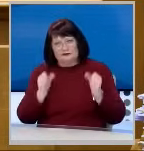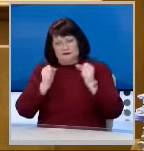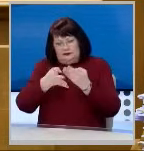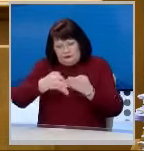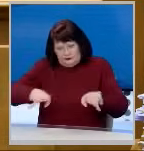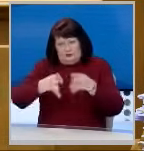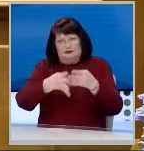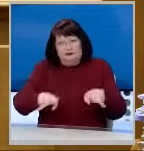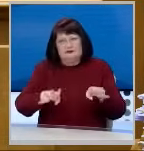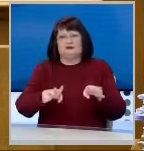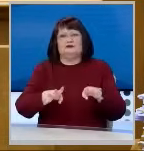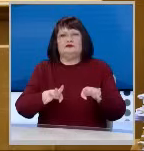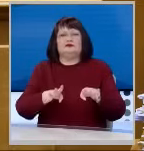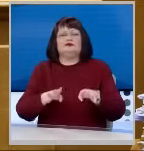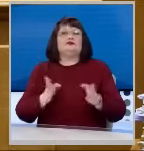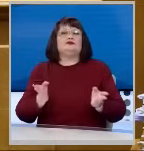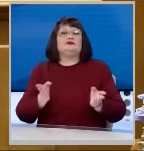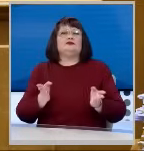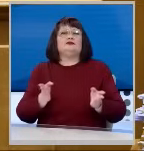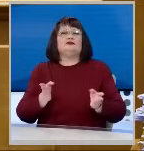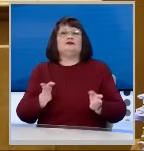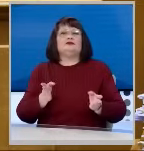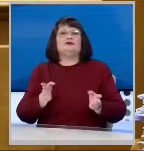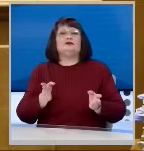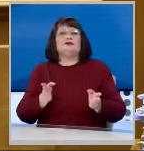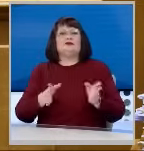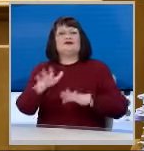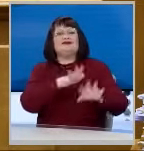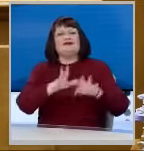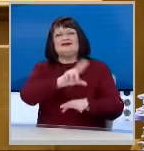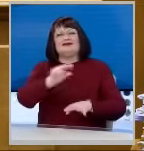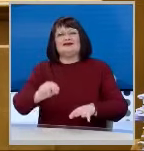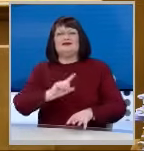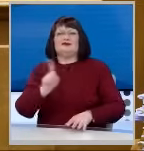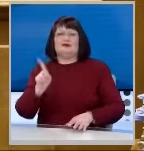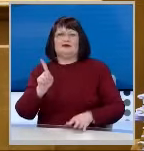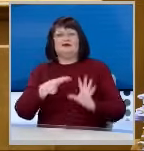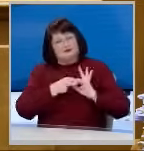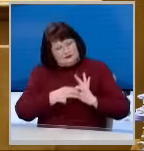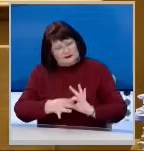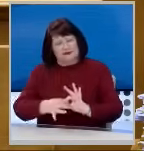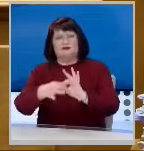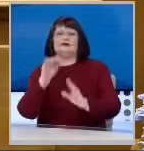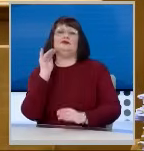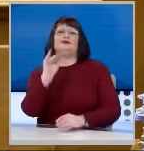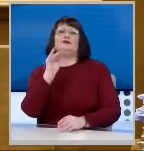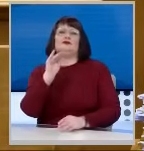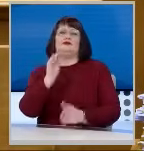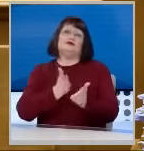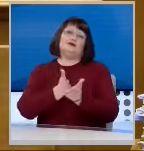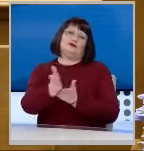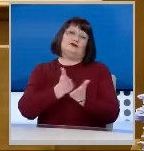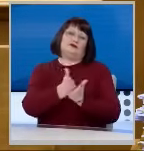συγγενείς δεν μπαίνουν στα δικά σας κόλπα και συνεχίζουν να ζητούν